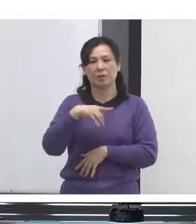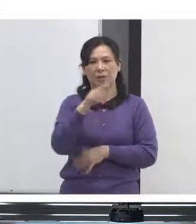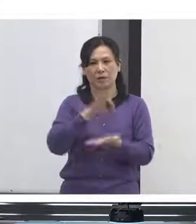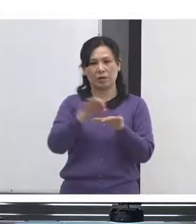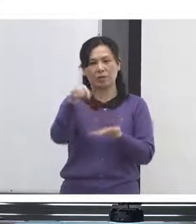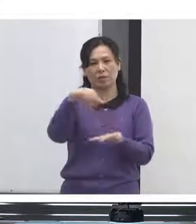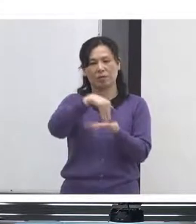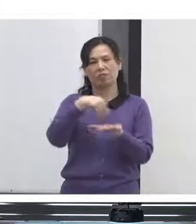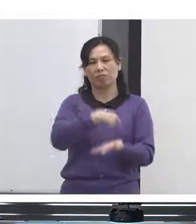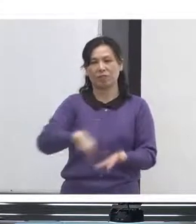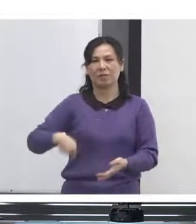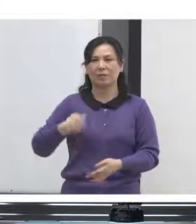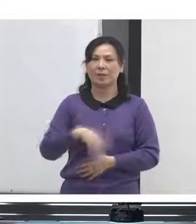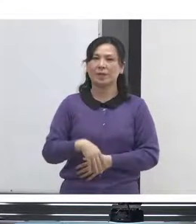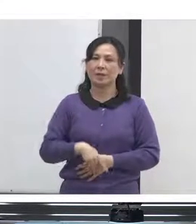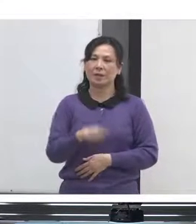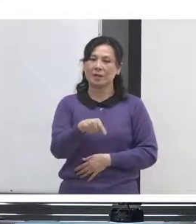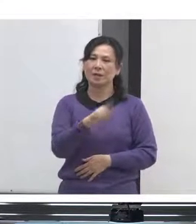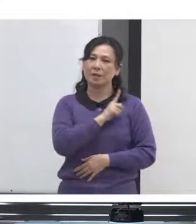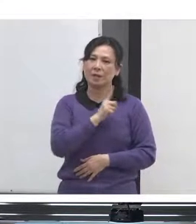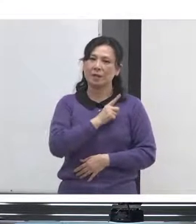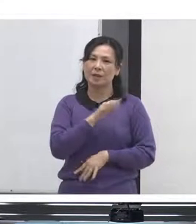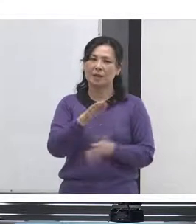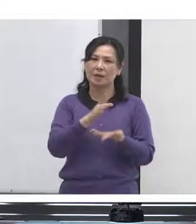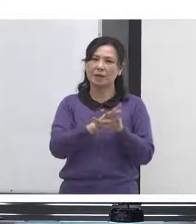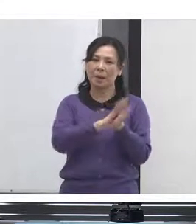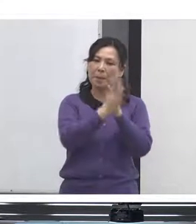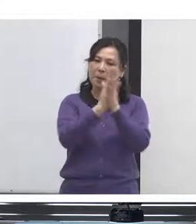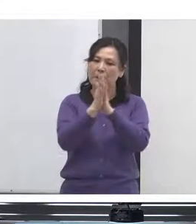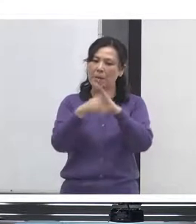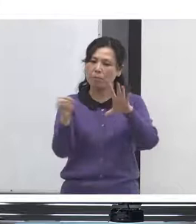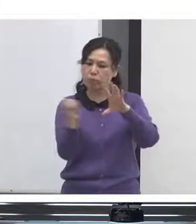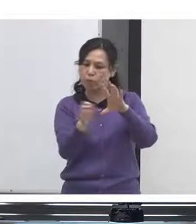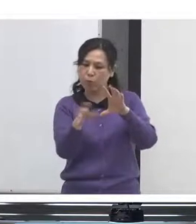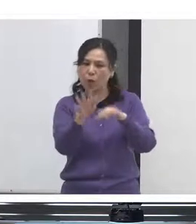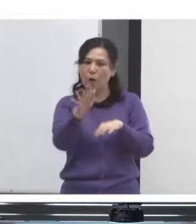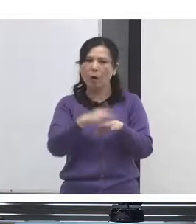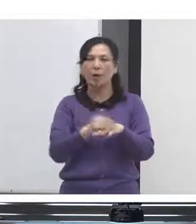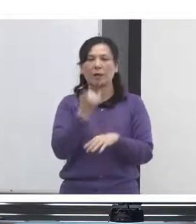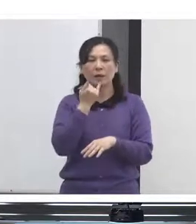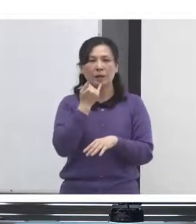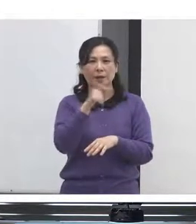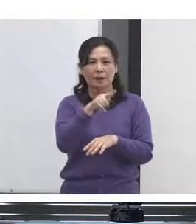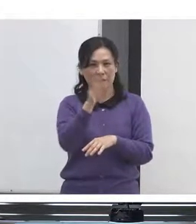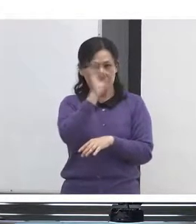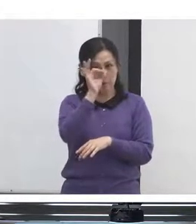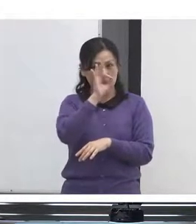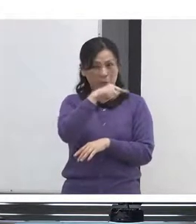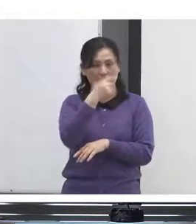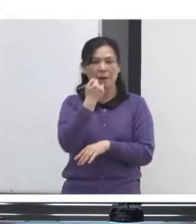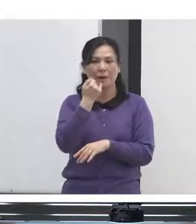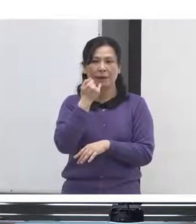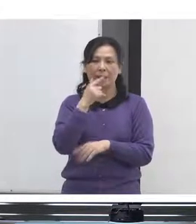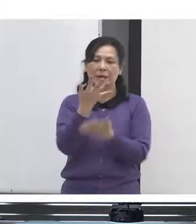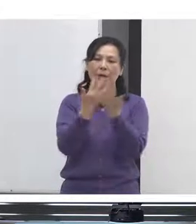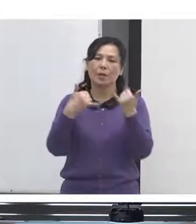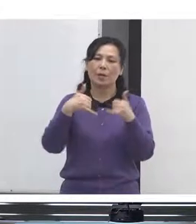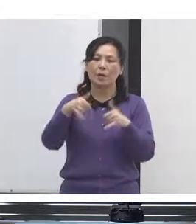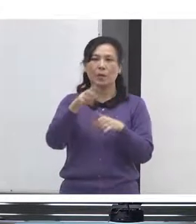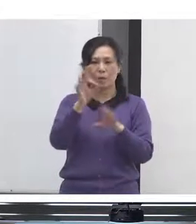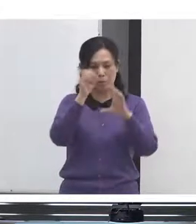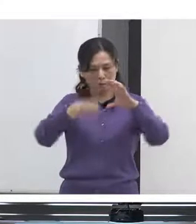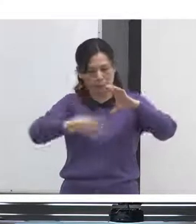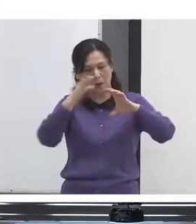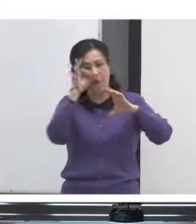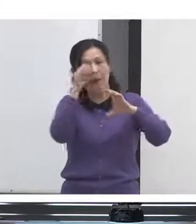自己的 container 自己的一些相关的变数全部都包在 container 里面，所以说你收 git 指令收 Docker 指令的话，你可以上网去看，那大家都可以直接